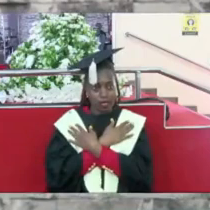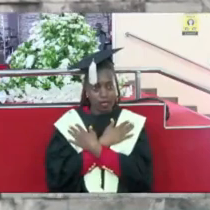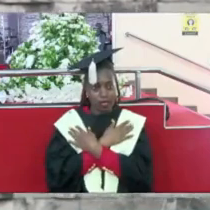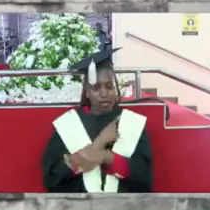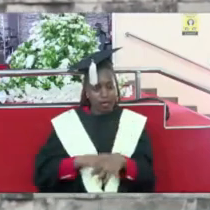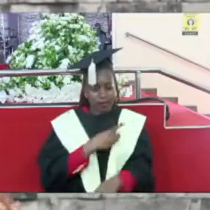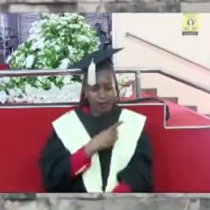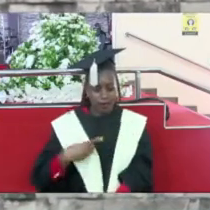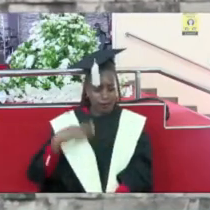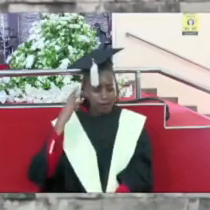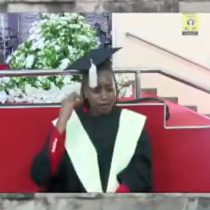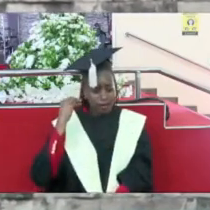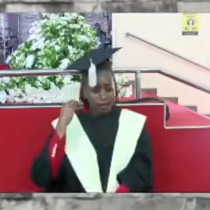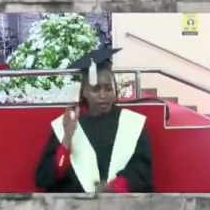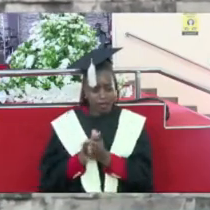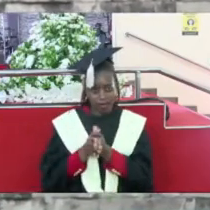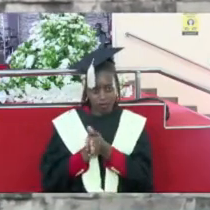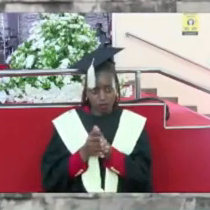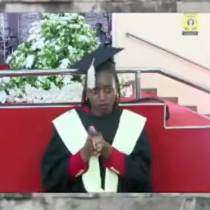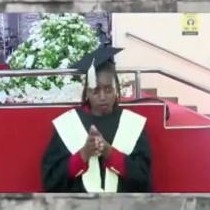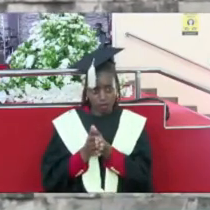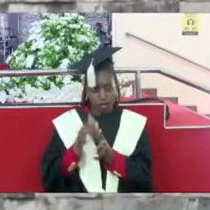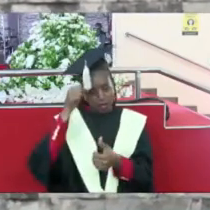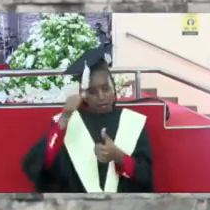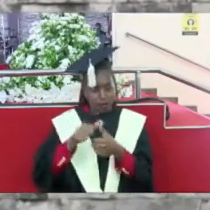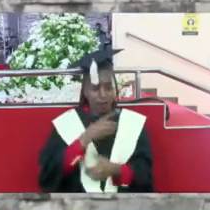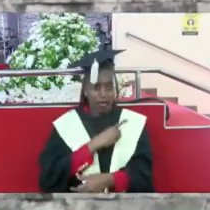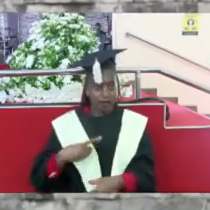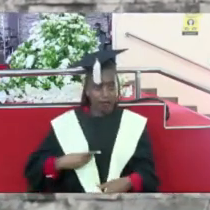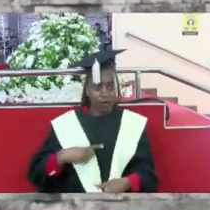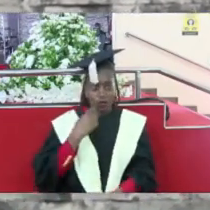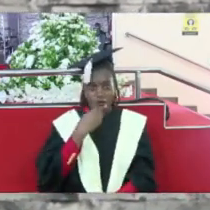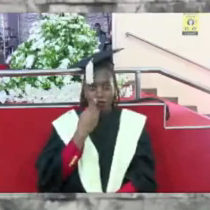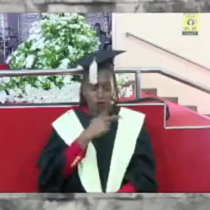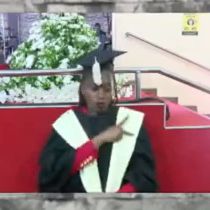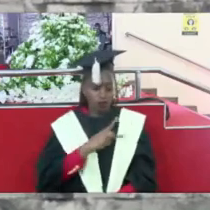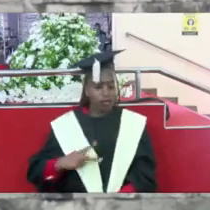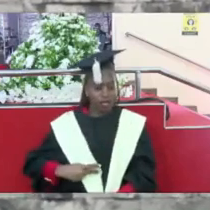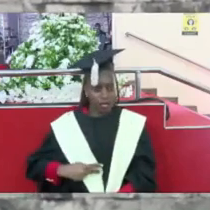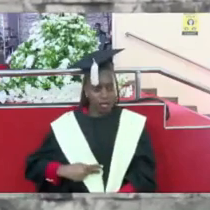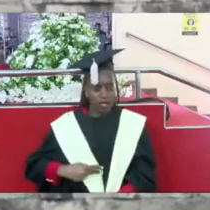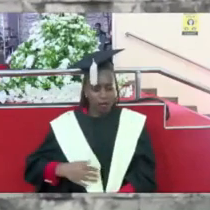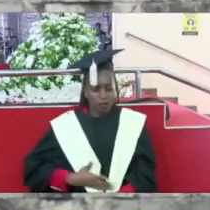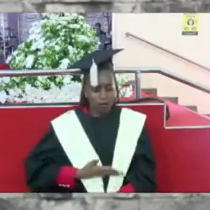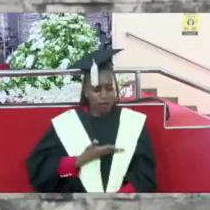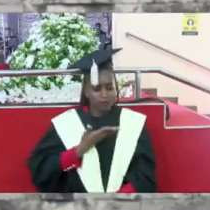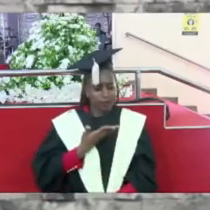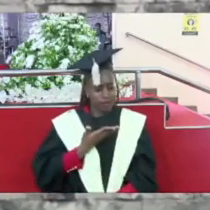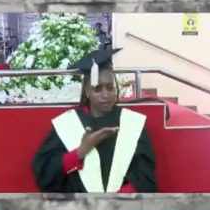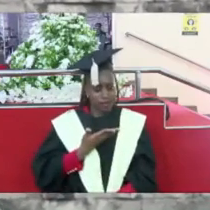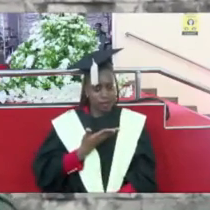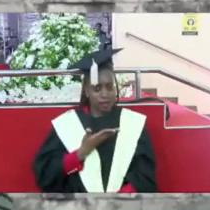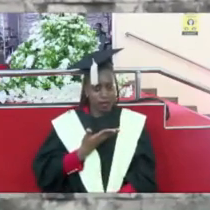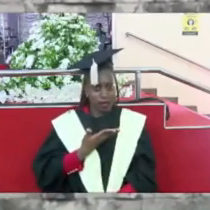hiyo hadithi na ni mfalme. Alikuwa na washwa washwa. When David had, he was really anawaka waka. He was paying. Hey,